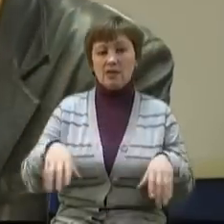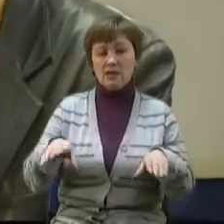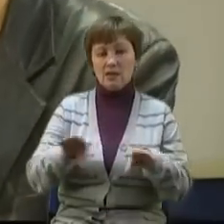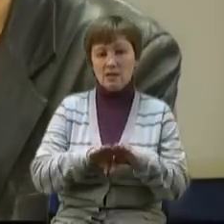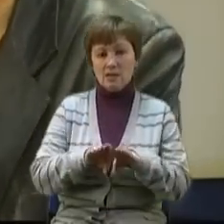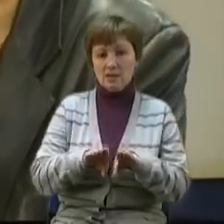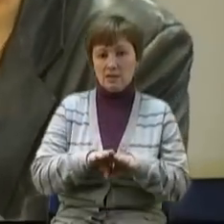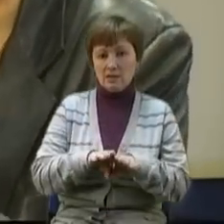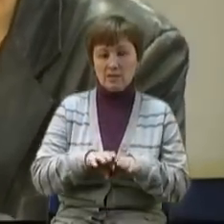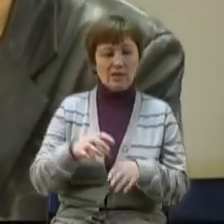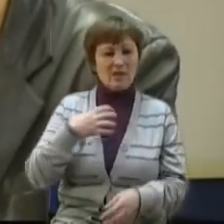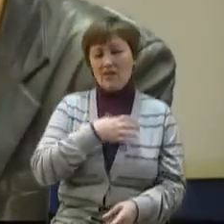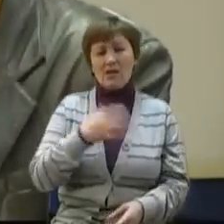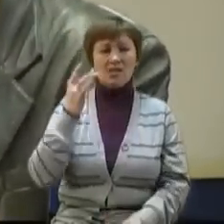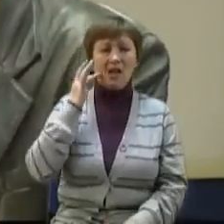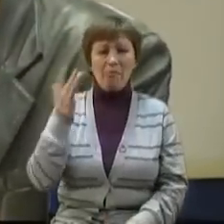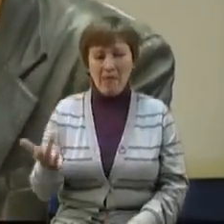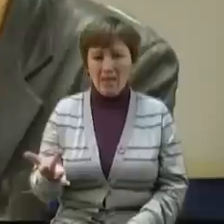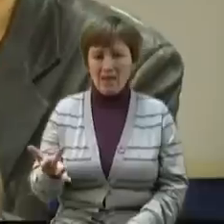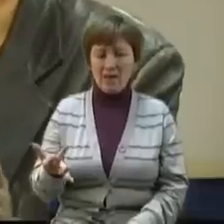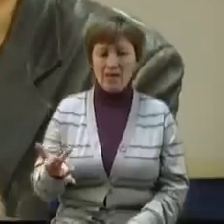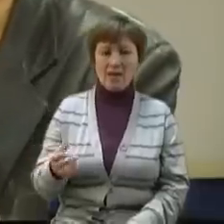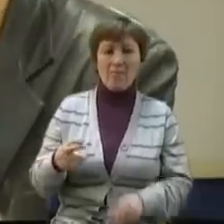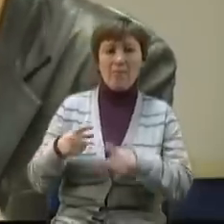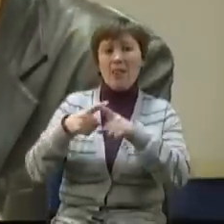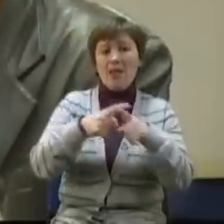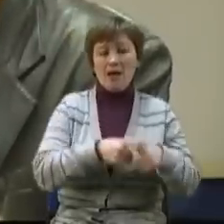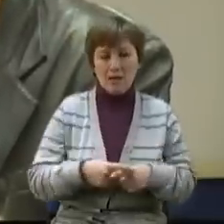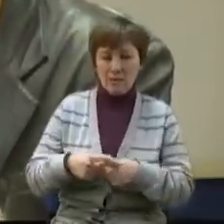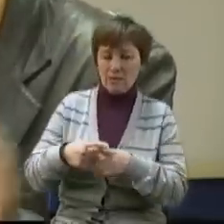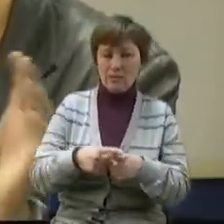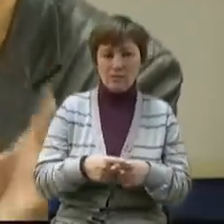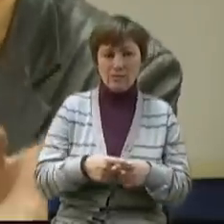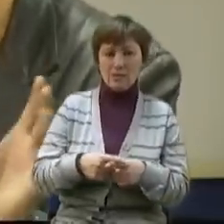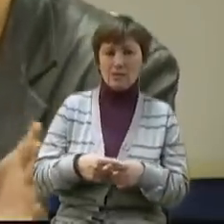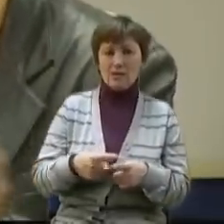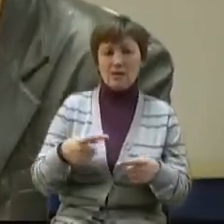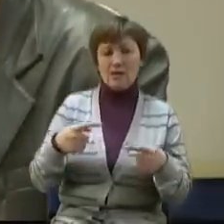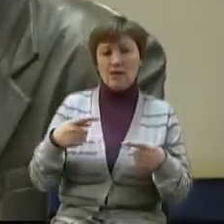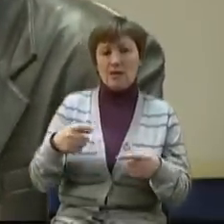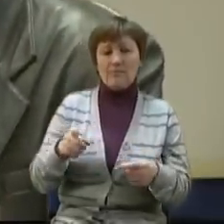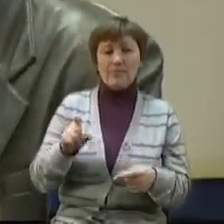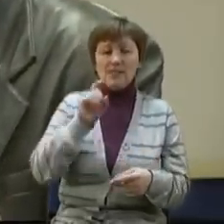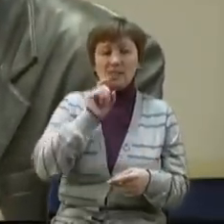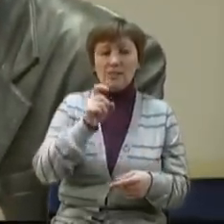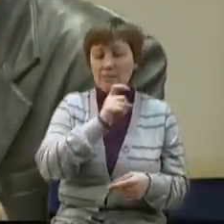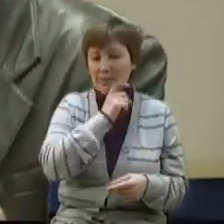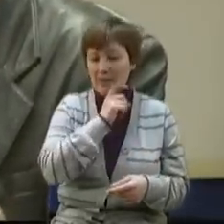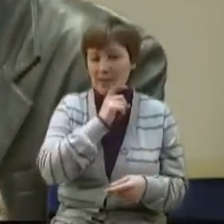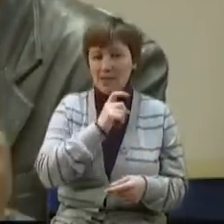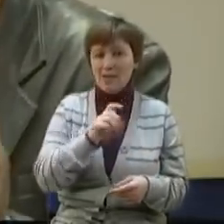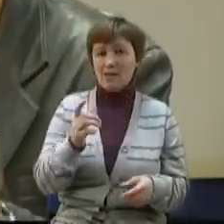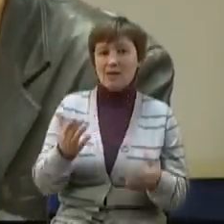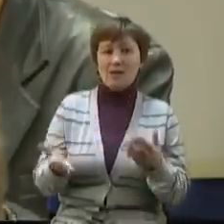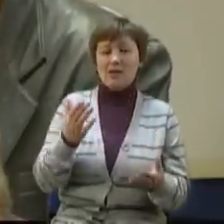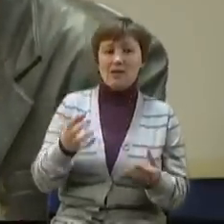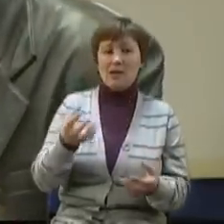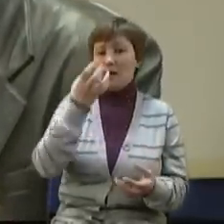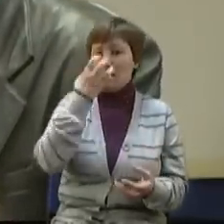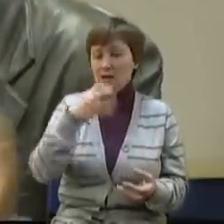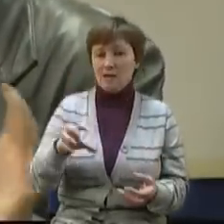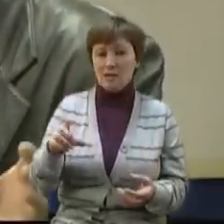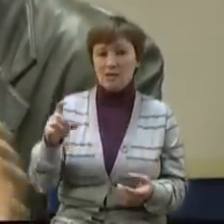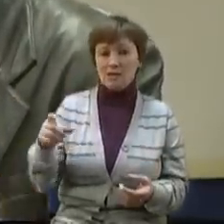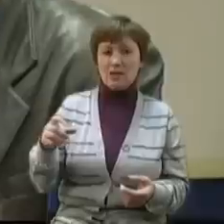каком-то ключе. Неважно, это Америка, это Беларусь, это какая-нибудь Северная Сибирь, или это горячие